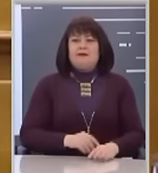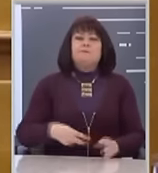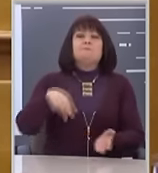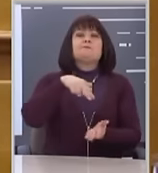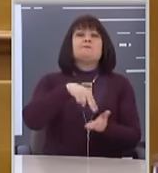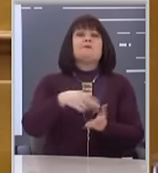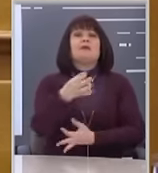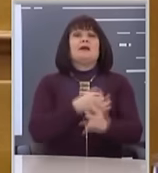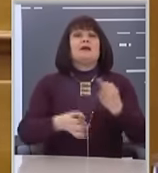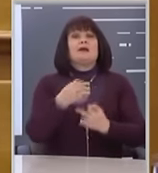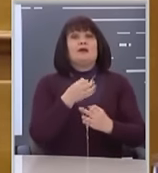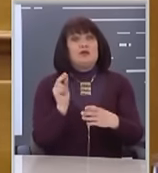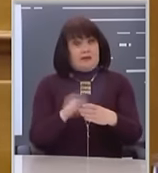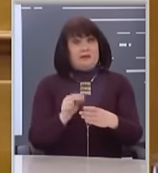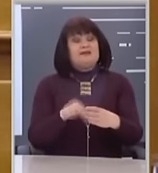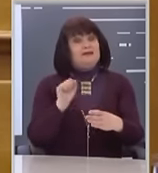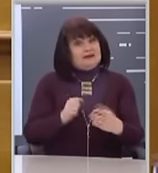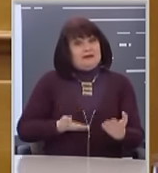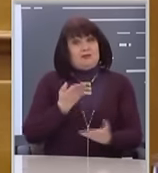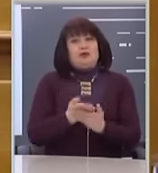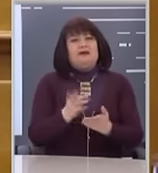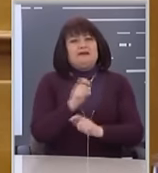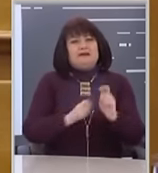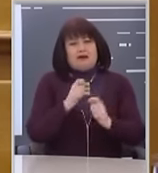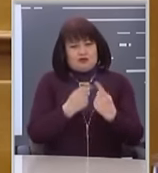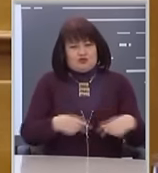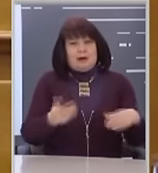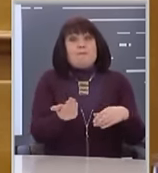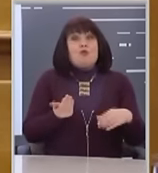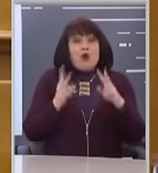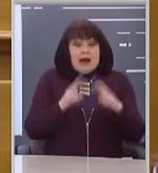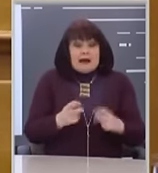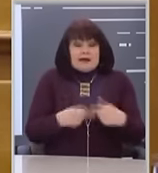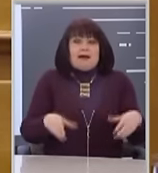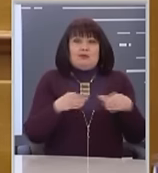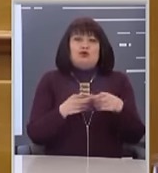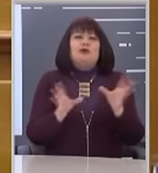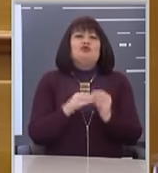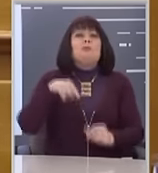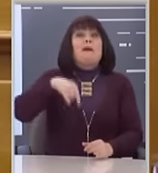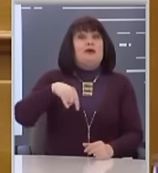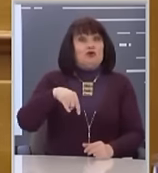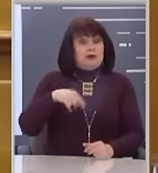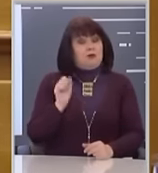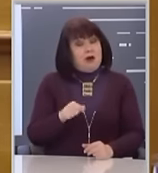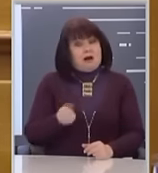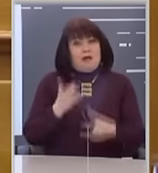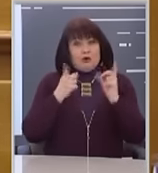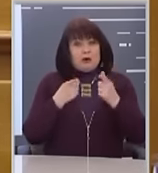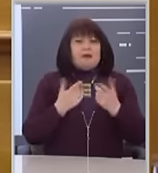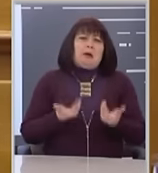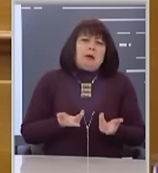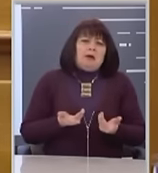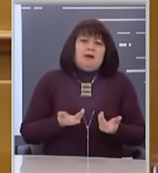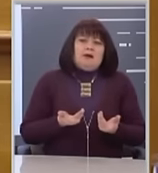για να μας πει ότι θα υπερψηφίσει τελικά την πρόταση για τη σύσταση προανακριτικής επιτροπής για τον κύριο Παντωνίου, αλλά